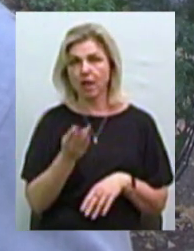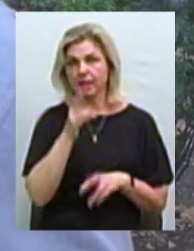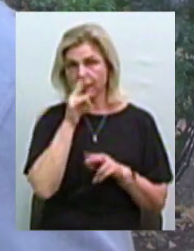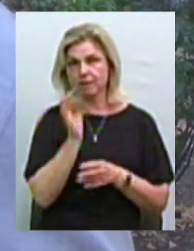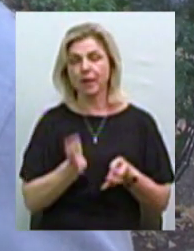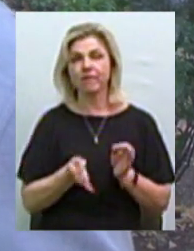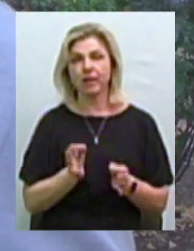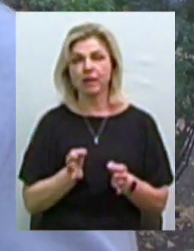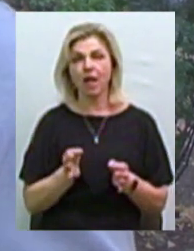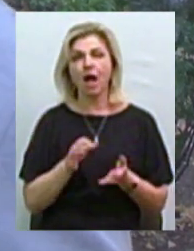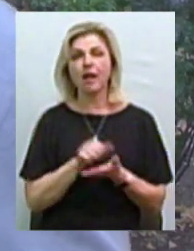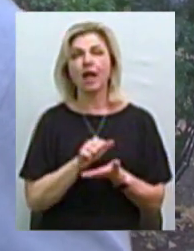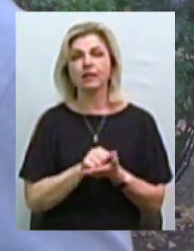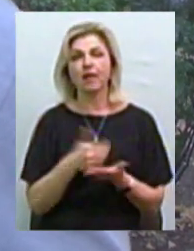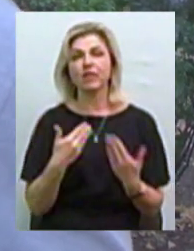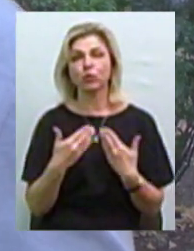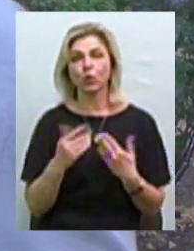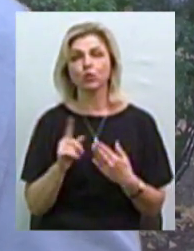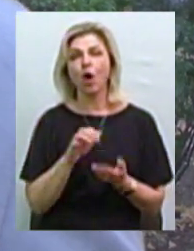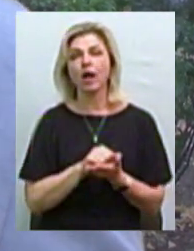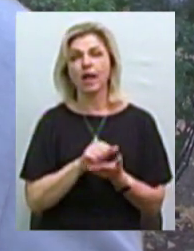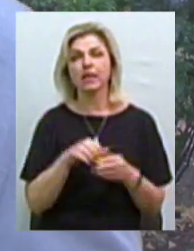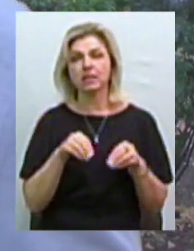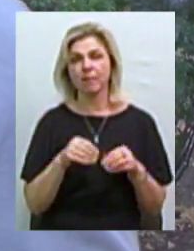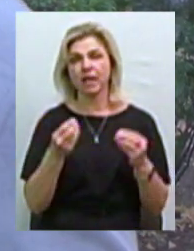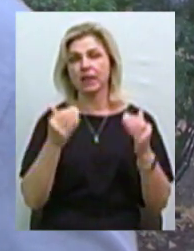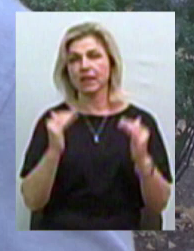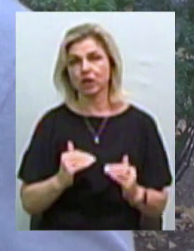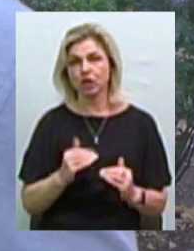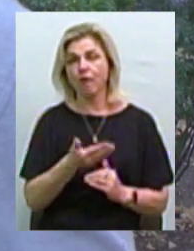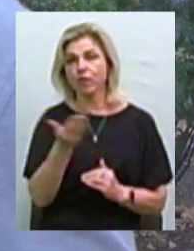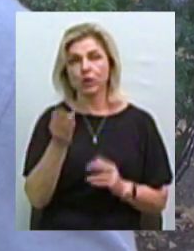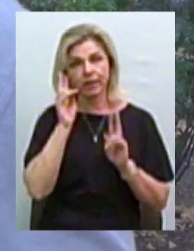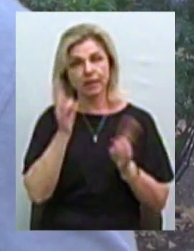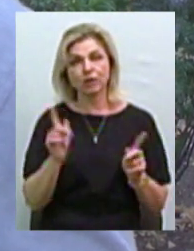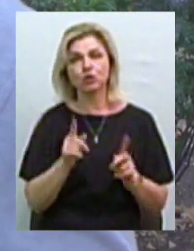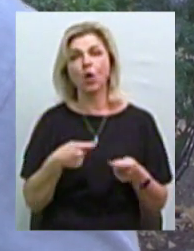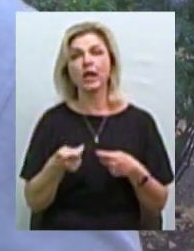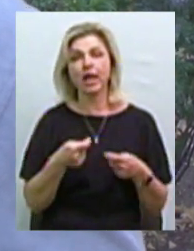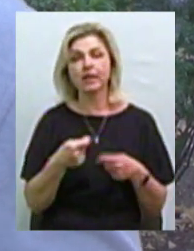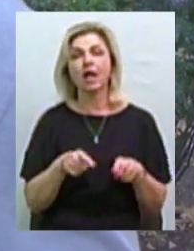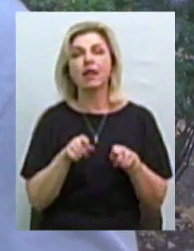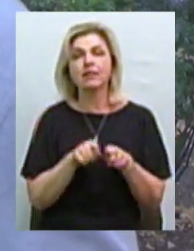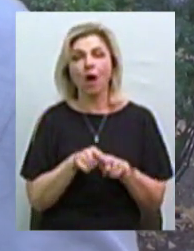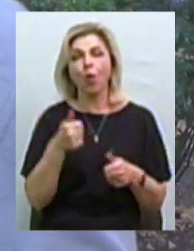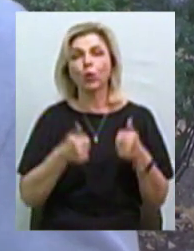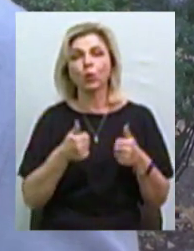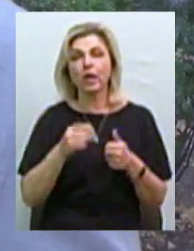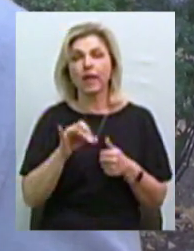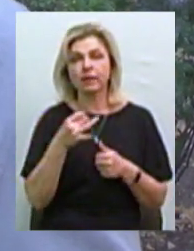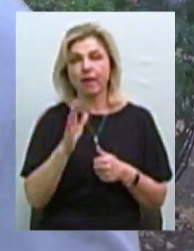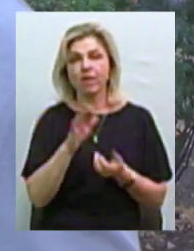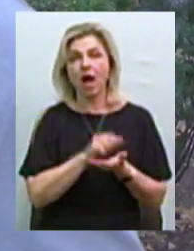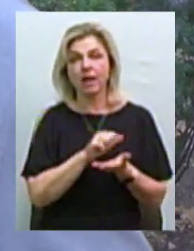несправедливі орендні відносини, що оренда землі занижена. Вони навіть не знають, що ринок навіть настільки конкурентний в орендній